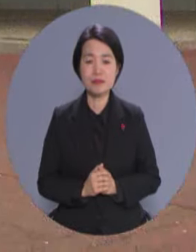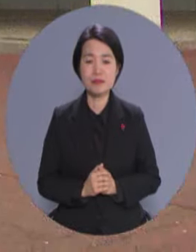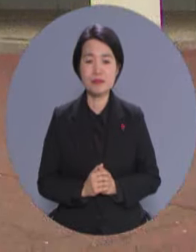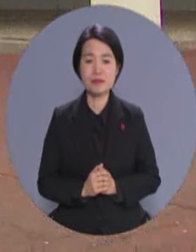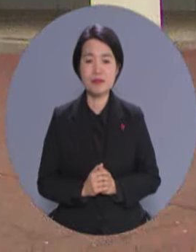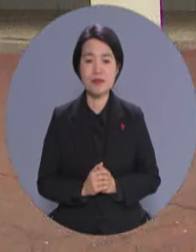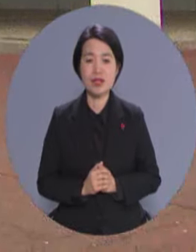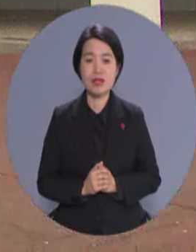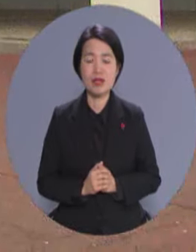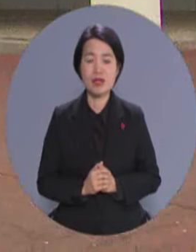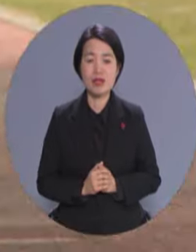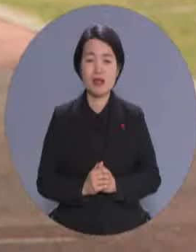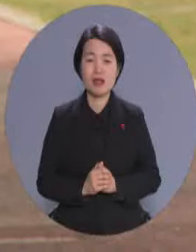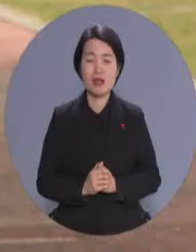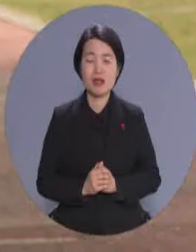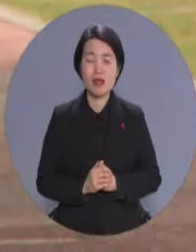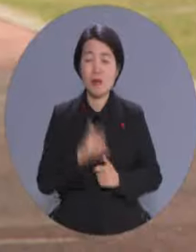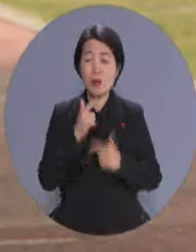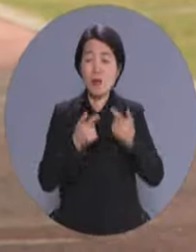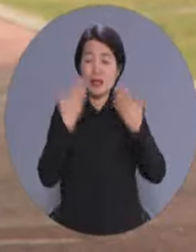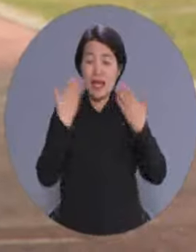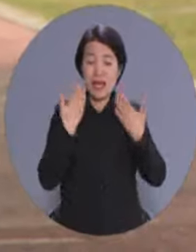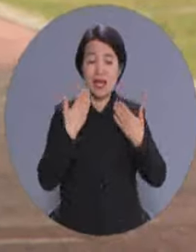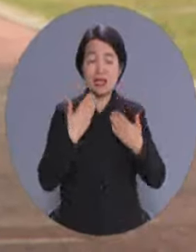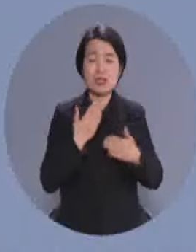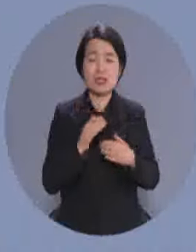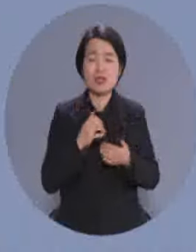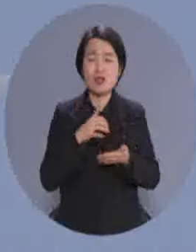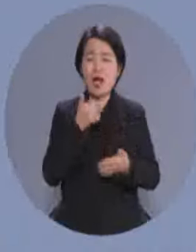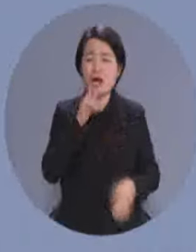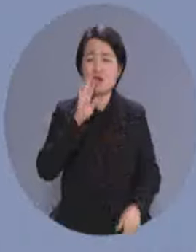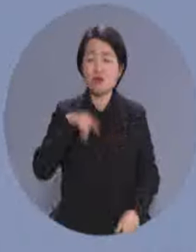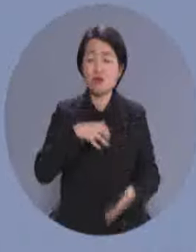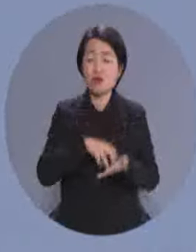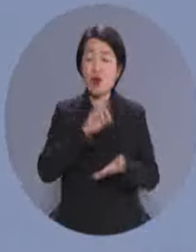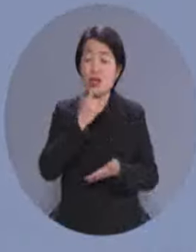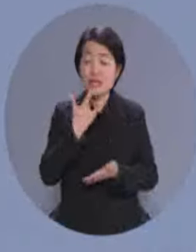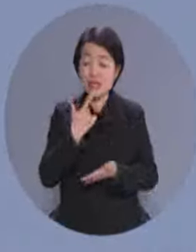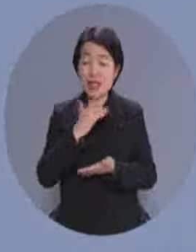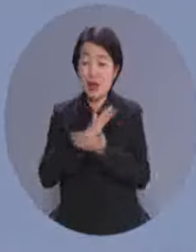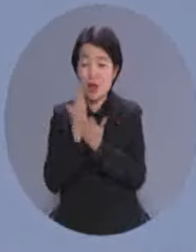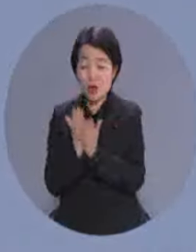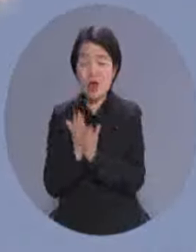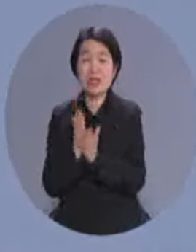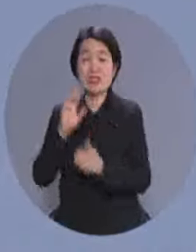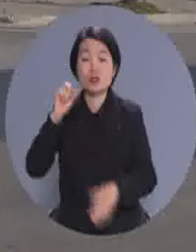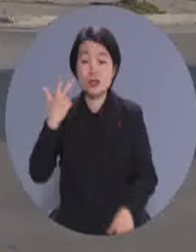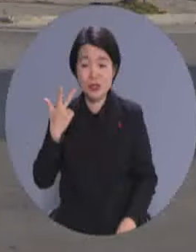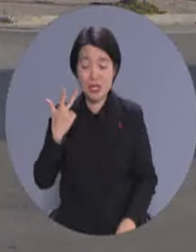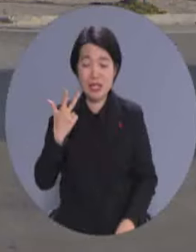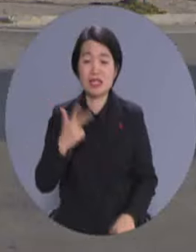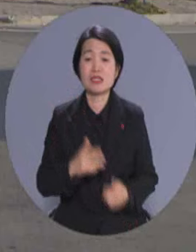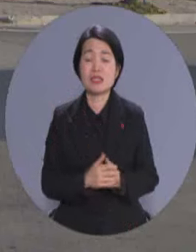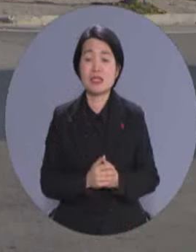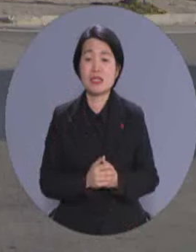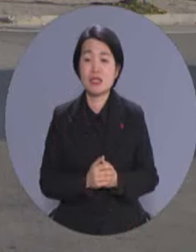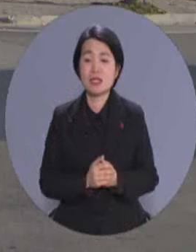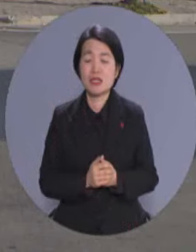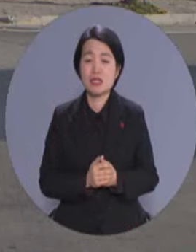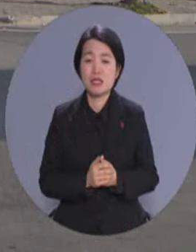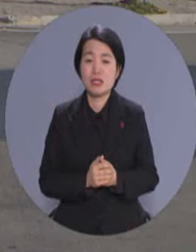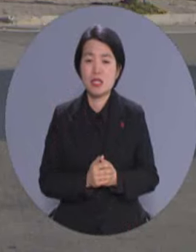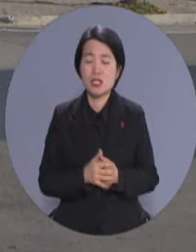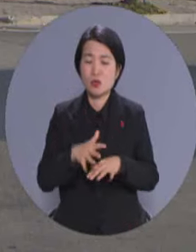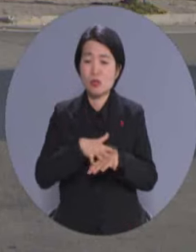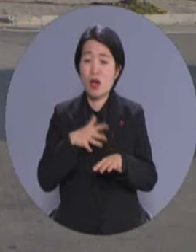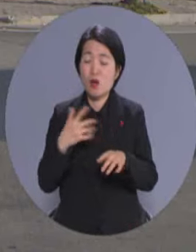올해 16개 학부, 27개 학과에 신입생 1,484명을 모집할 예정인 목포대. 강도 높은 구조조정을